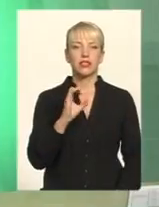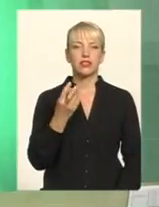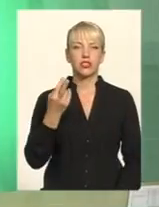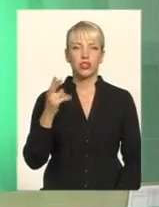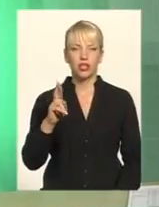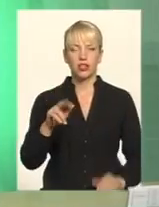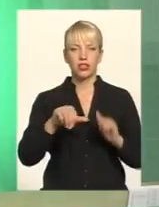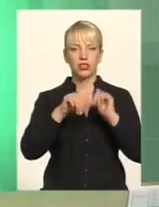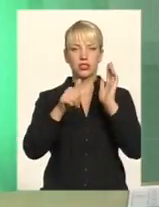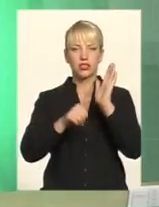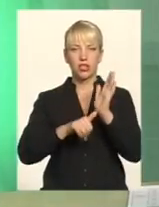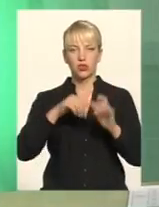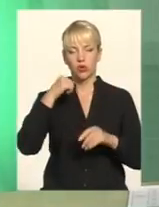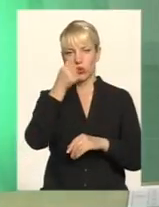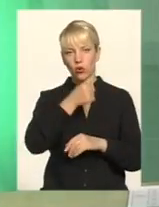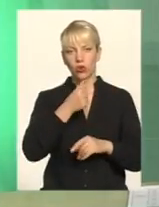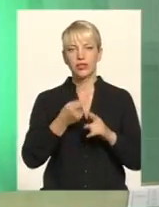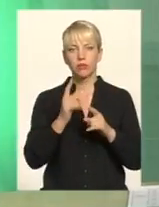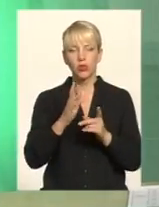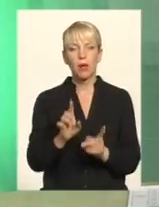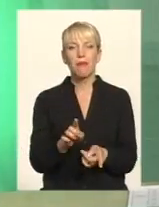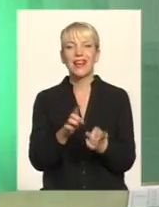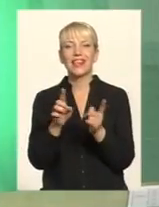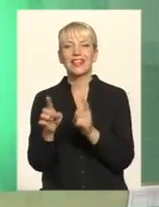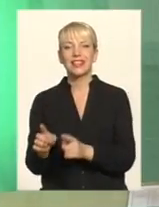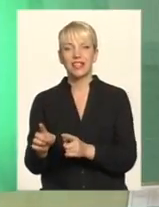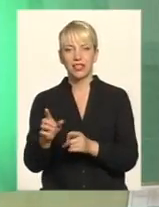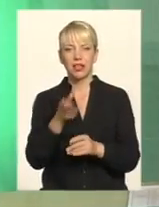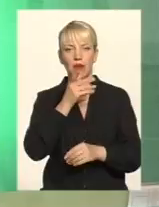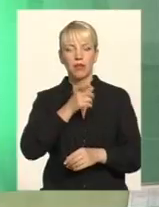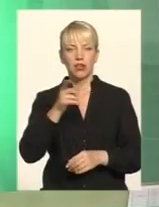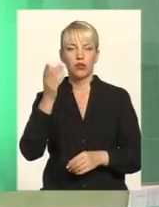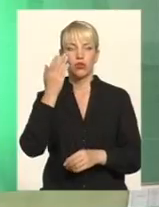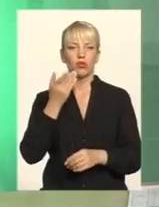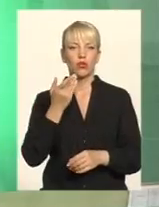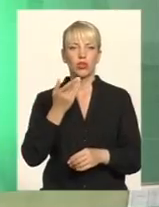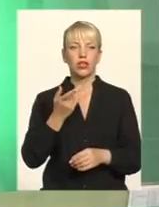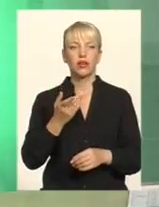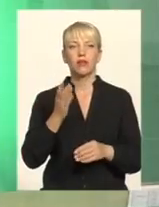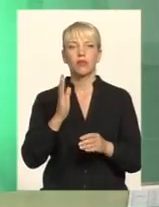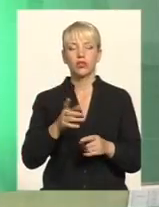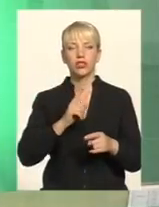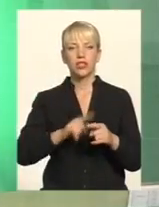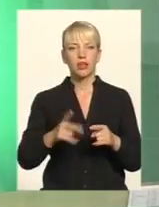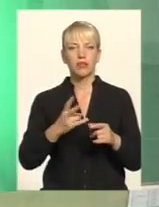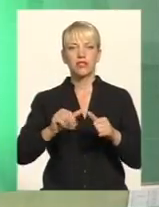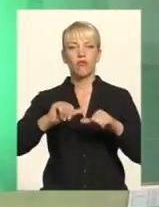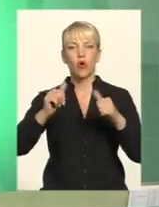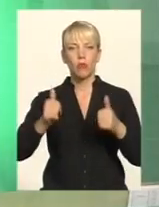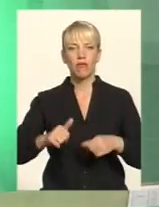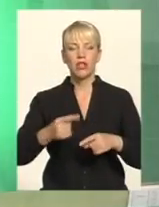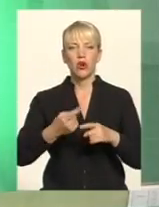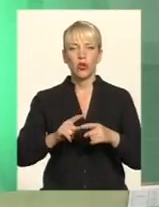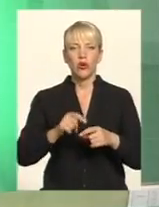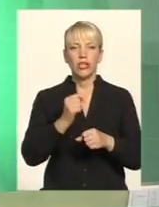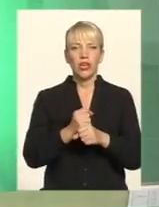2016 року. Тобто буде оцей перехідний період в межах 2 місяців, коли необхідно буде швидко сформувати оту